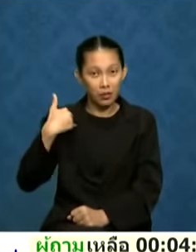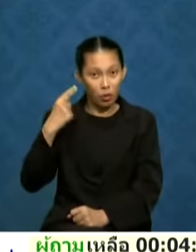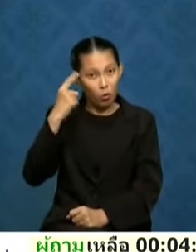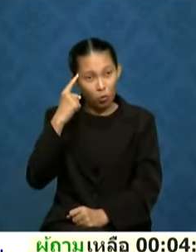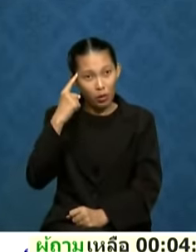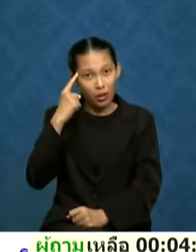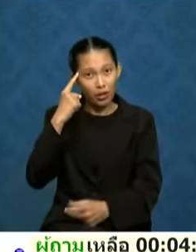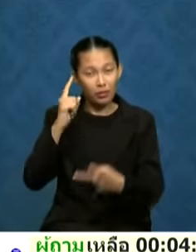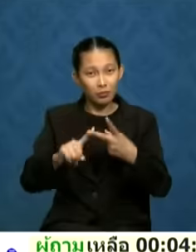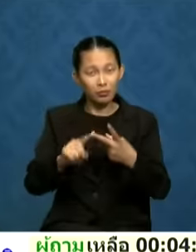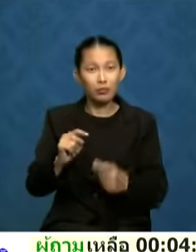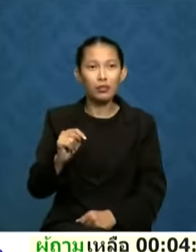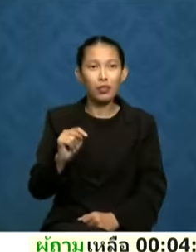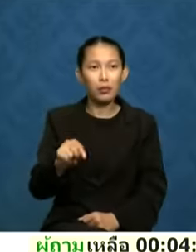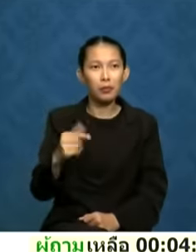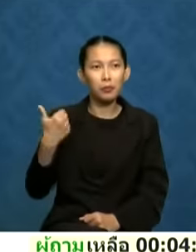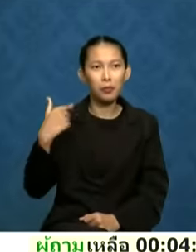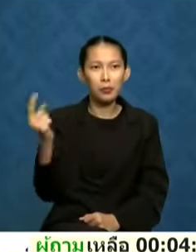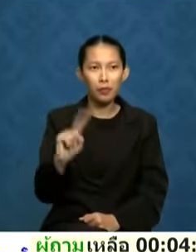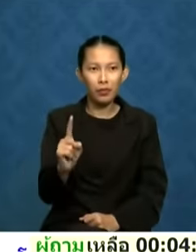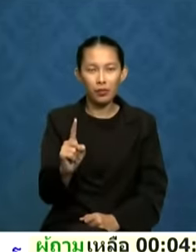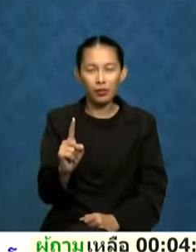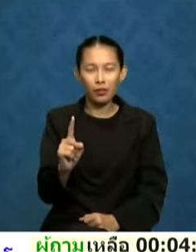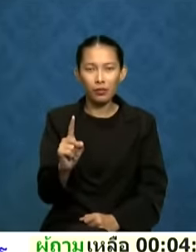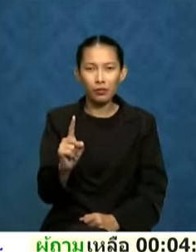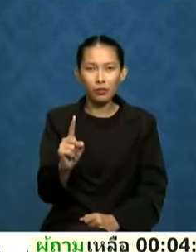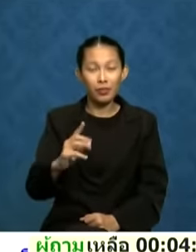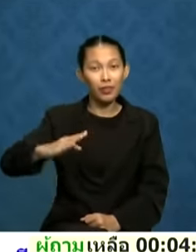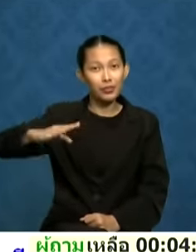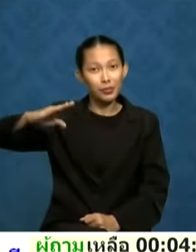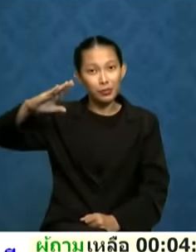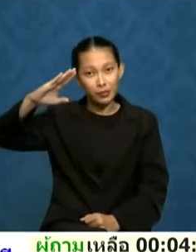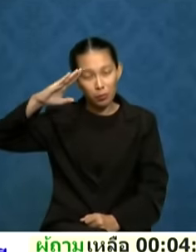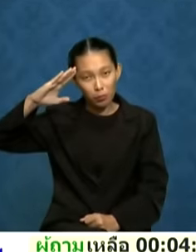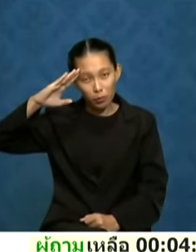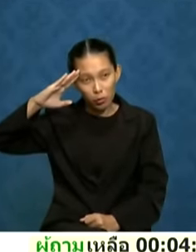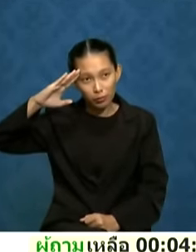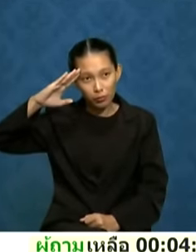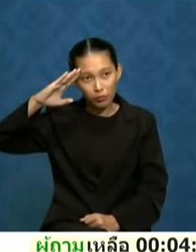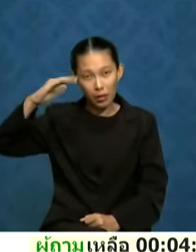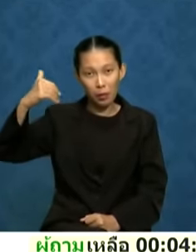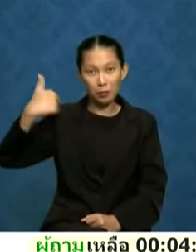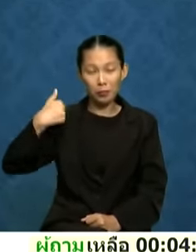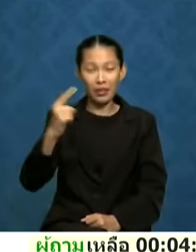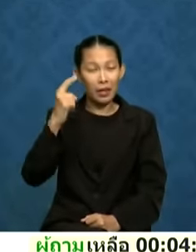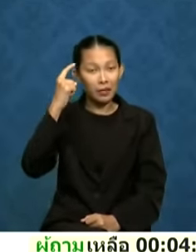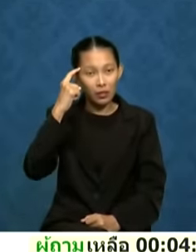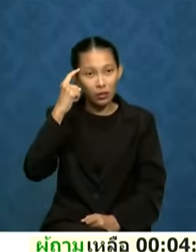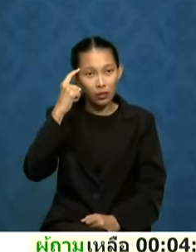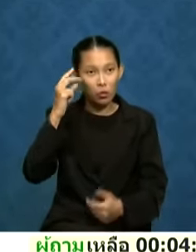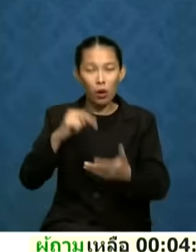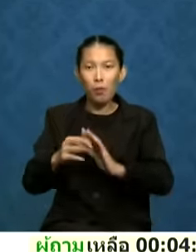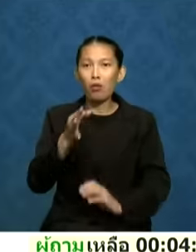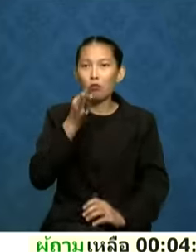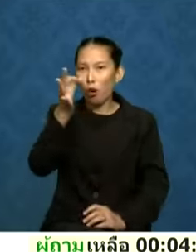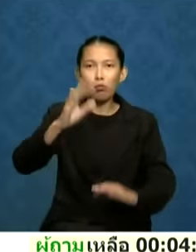ีนี้ปากฏว่าตำรวจมีความเห็นวาไม่ควรสั่